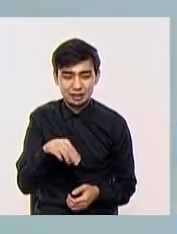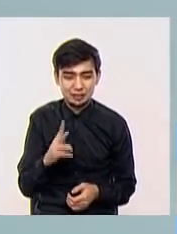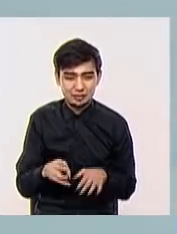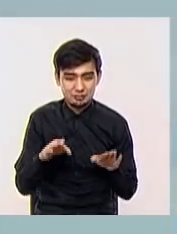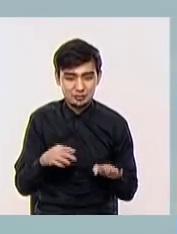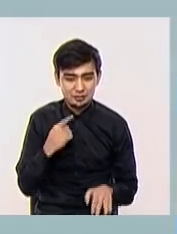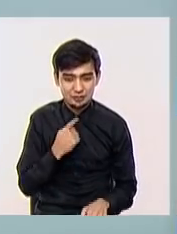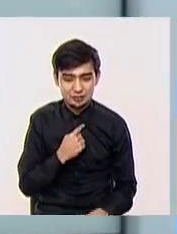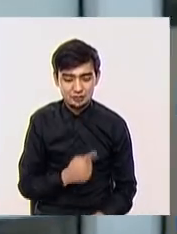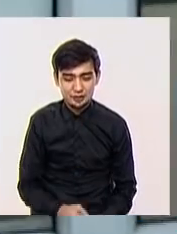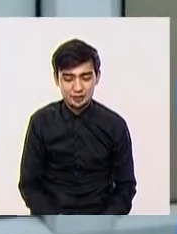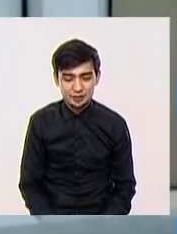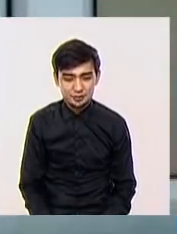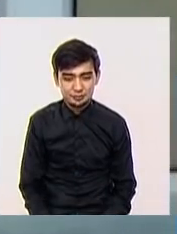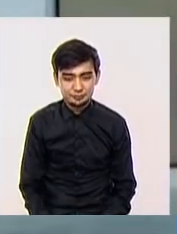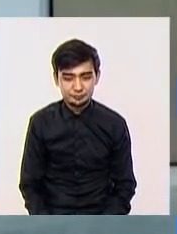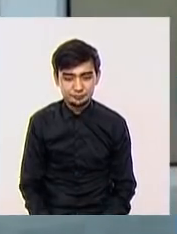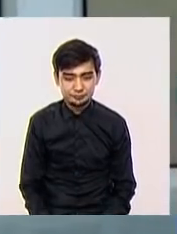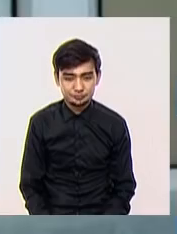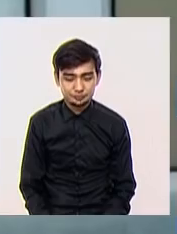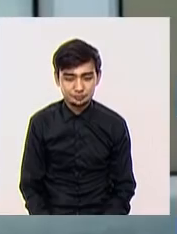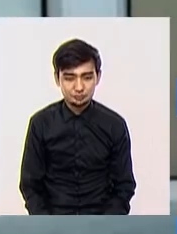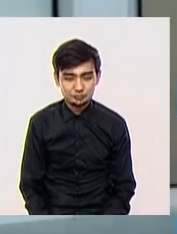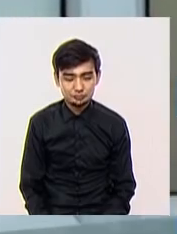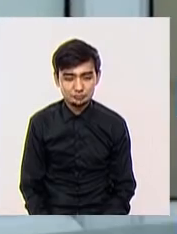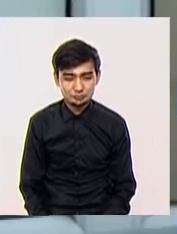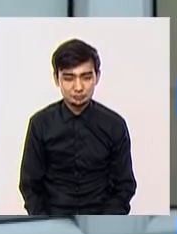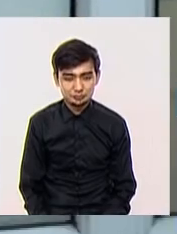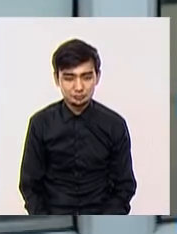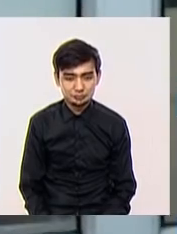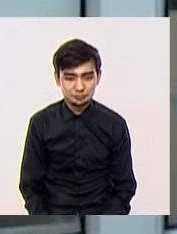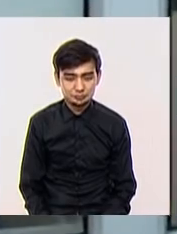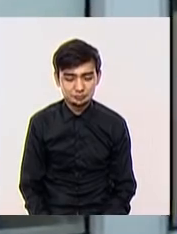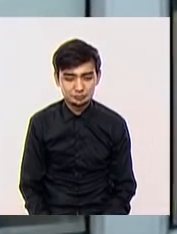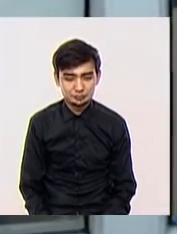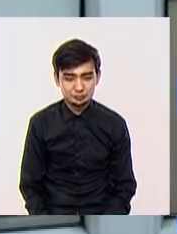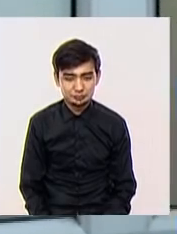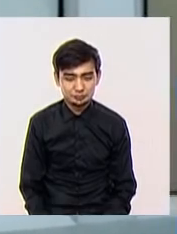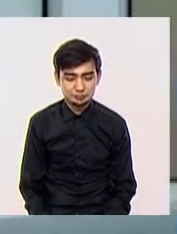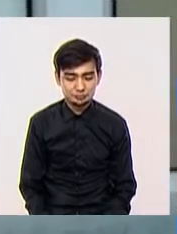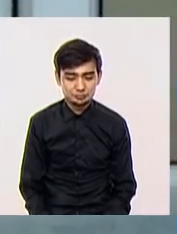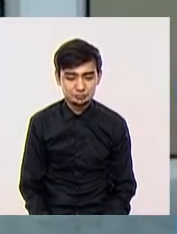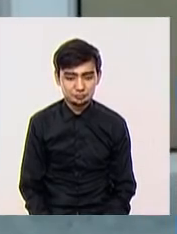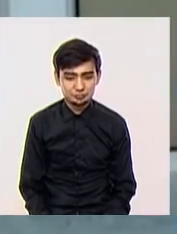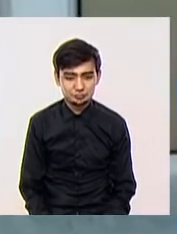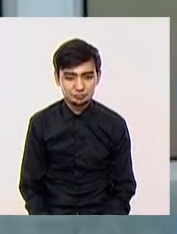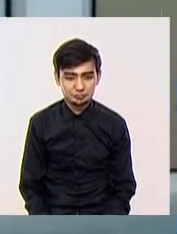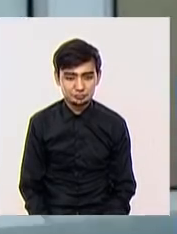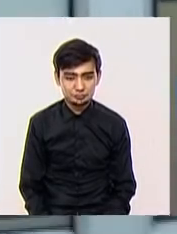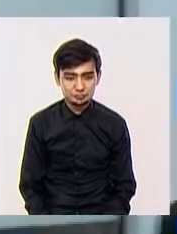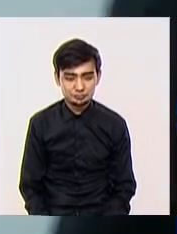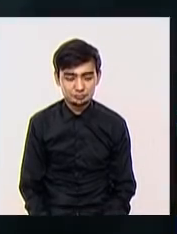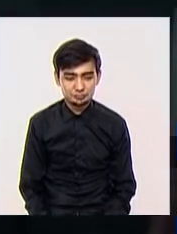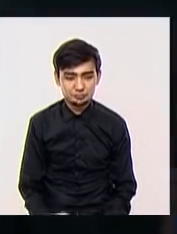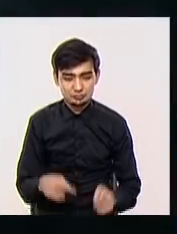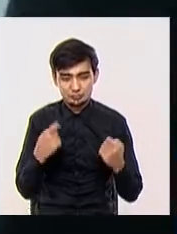вот и вот грудище, лопаточная часть называется вот. Они по 2,50 мы продаем.